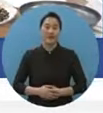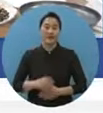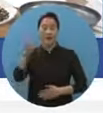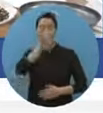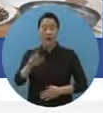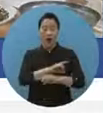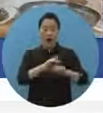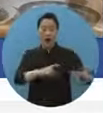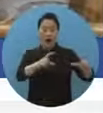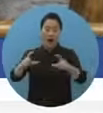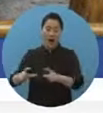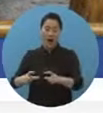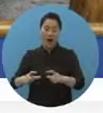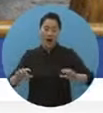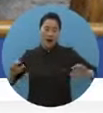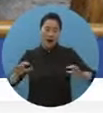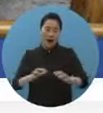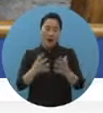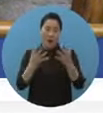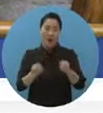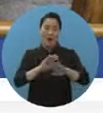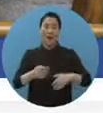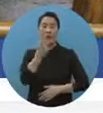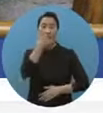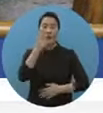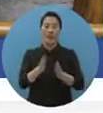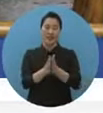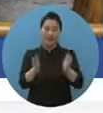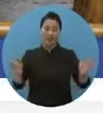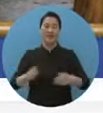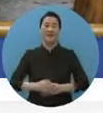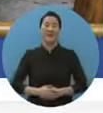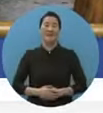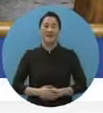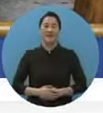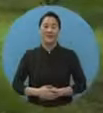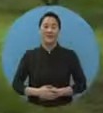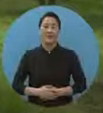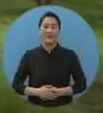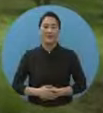각지에서 3 여자가 몰려와 전남 배우기에 1차 입니다 함께 보시죠